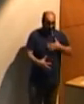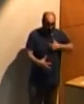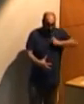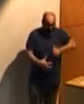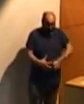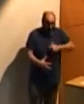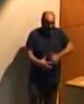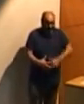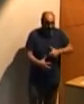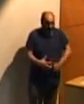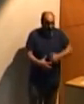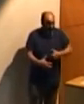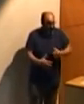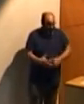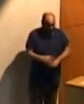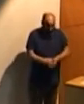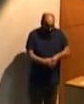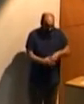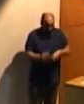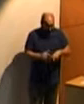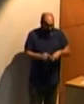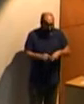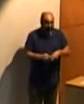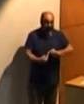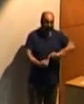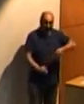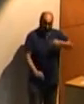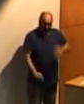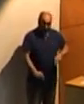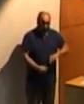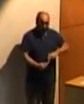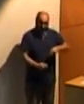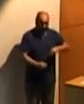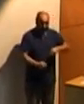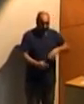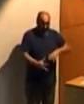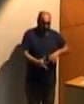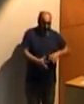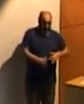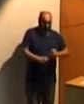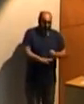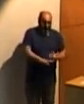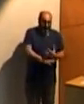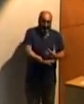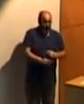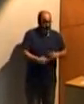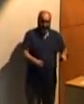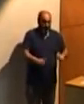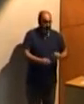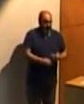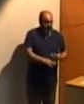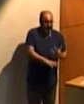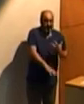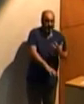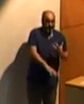leur façon à elle l'adn de l'embryon donc nous sommes uniques pendant trop d'années